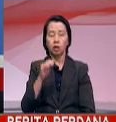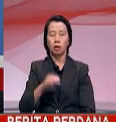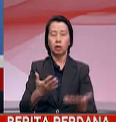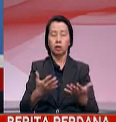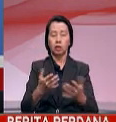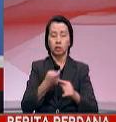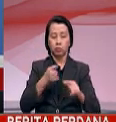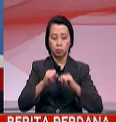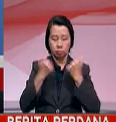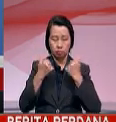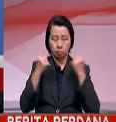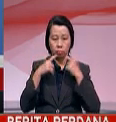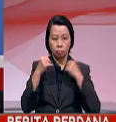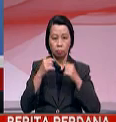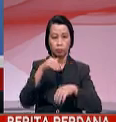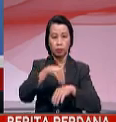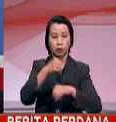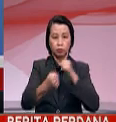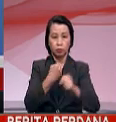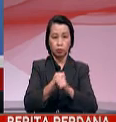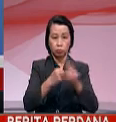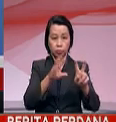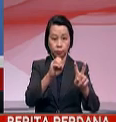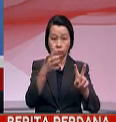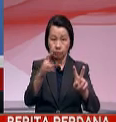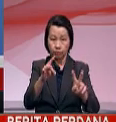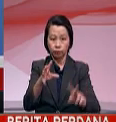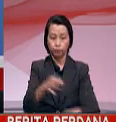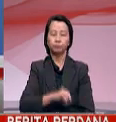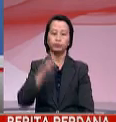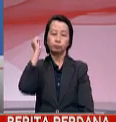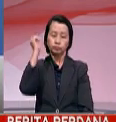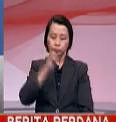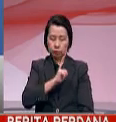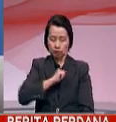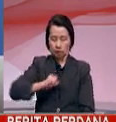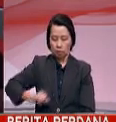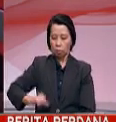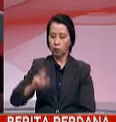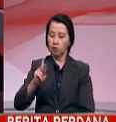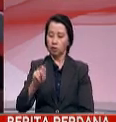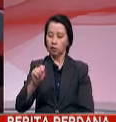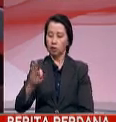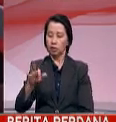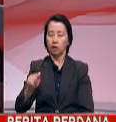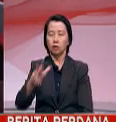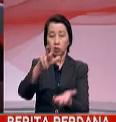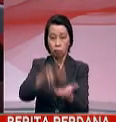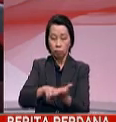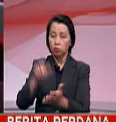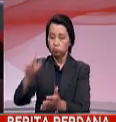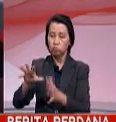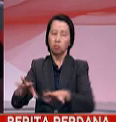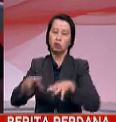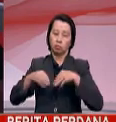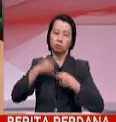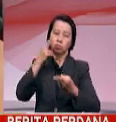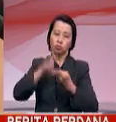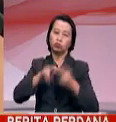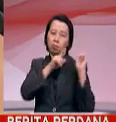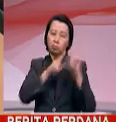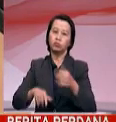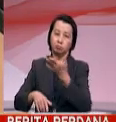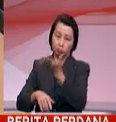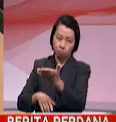Sport Sdn Bhd pada 2018. Sementara itu, Setiausaha Agong Kafa Hussein Rahman mengesahkan menerima surat peletakan jawatan